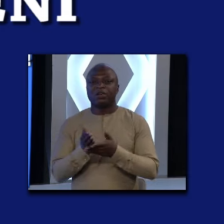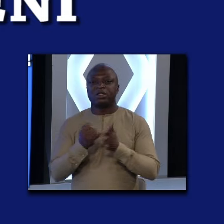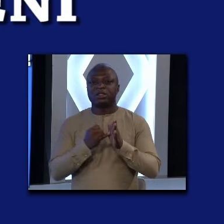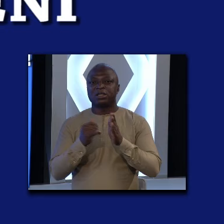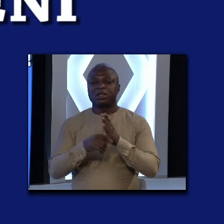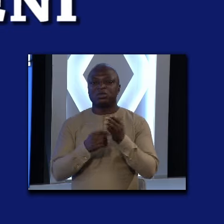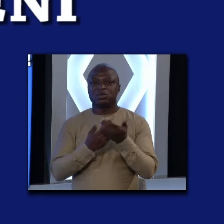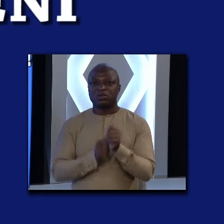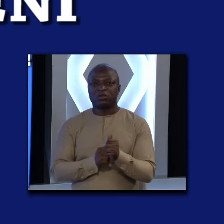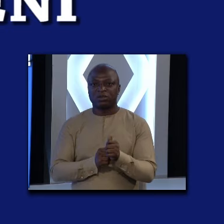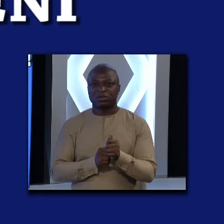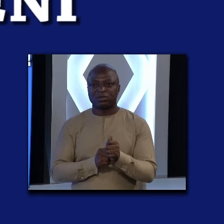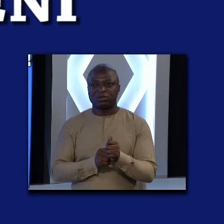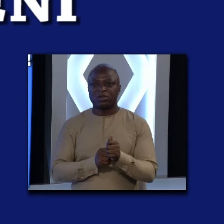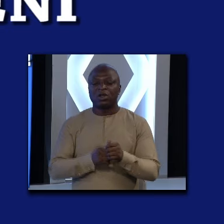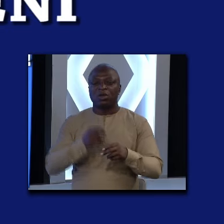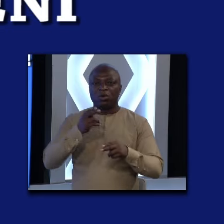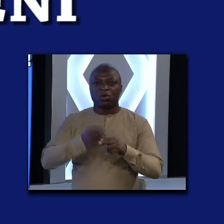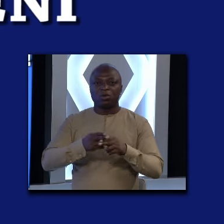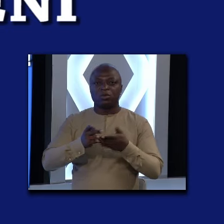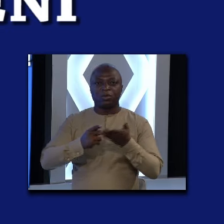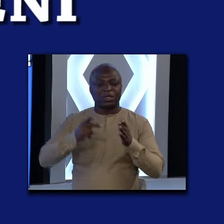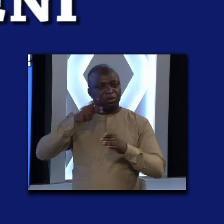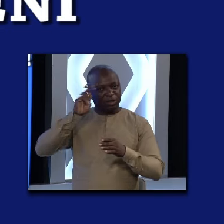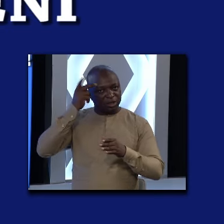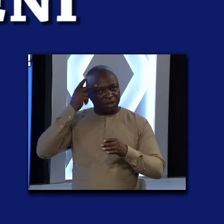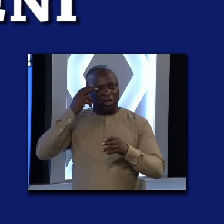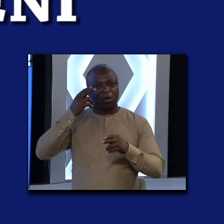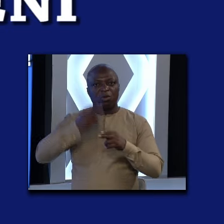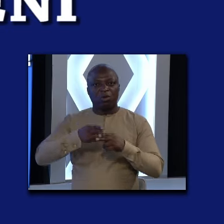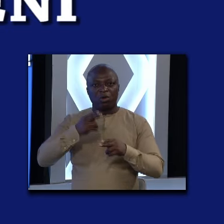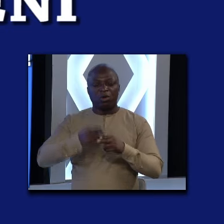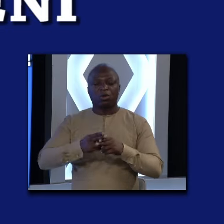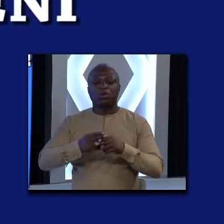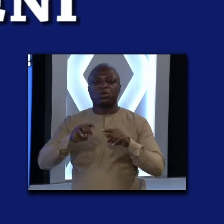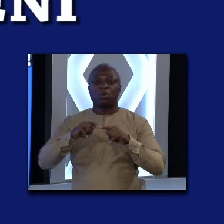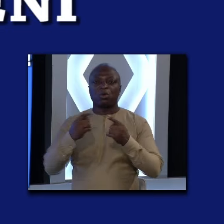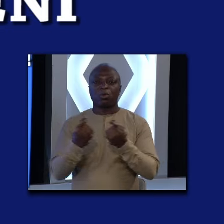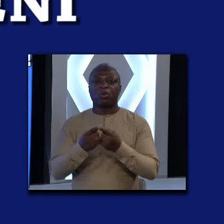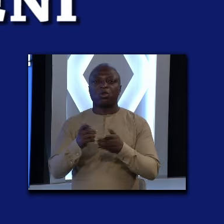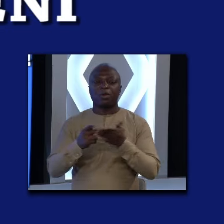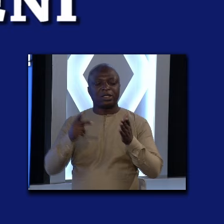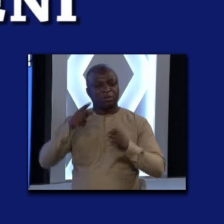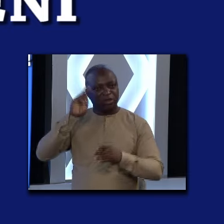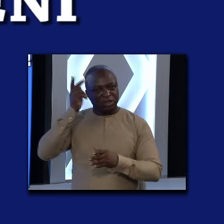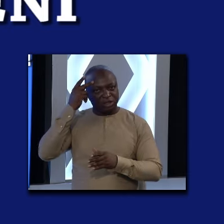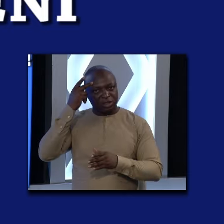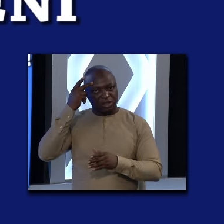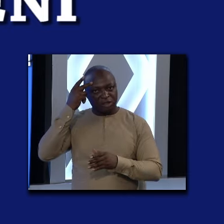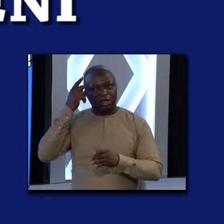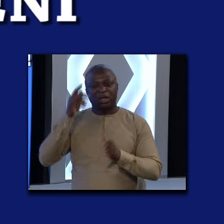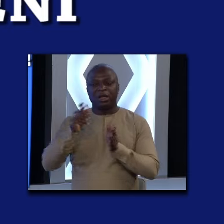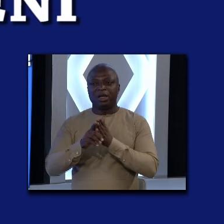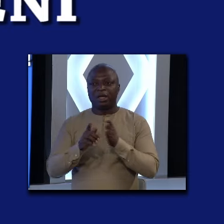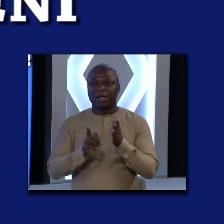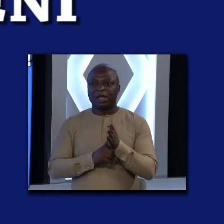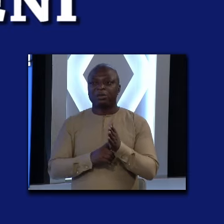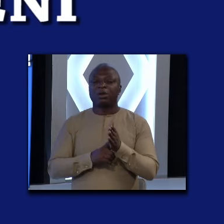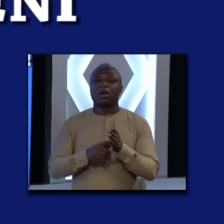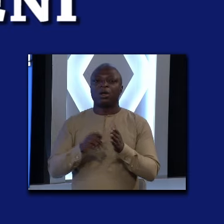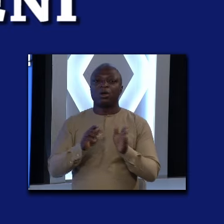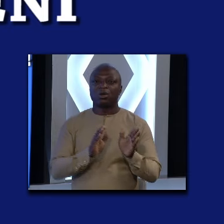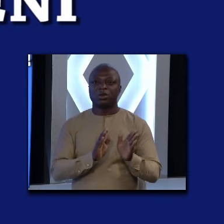indications suivantes. Le nom du parti politique ou le nom du regroupement de partis politiques légalement